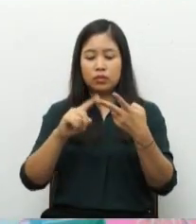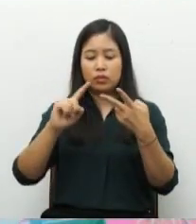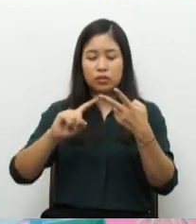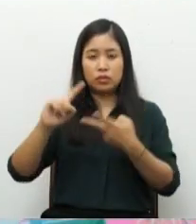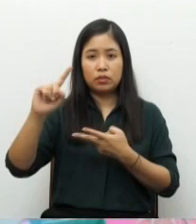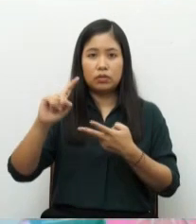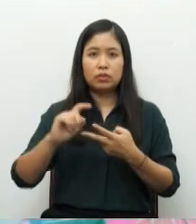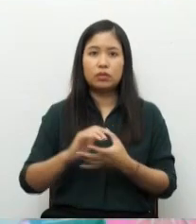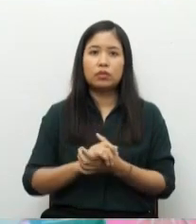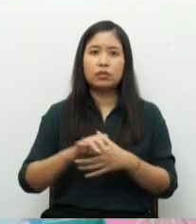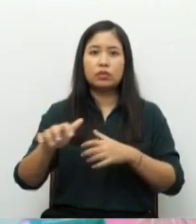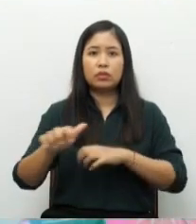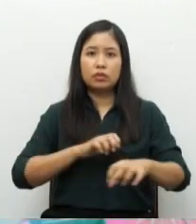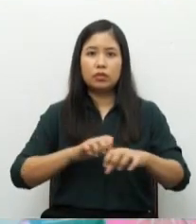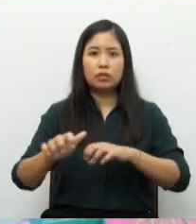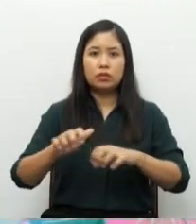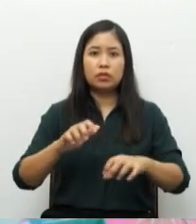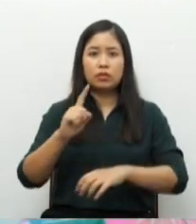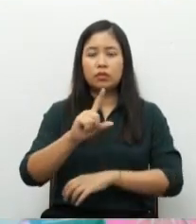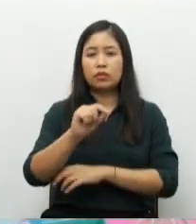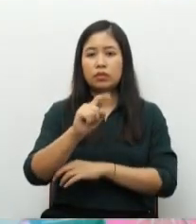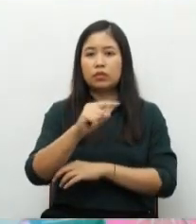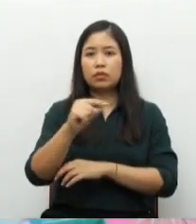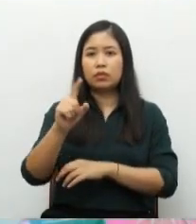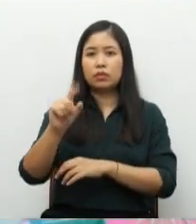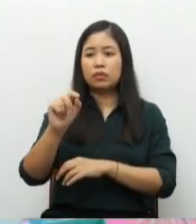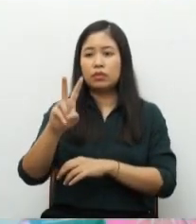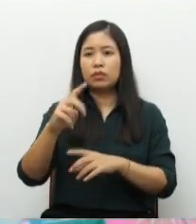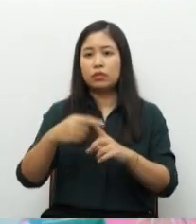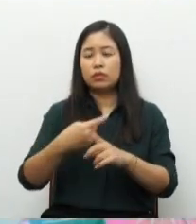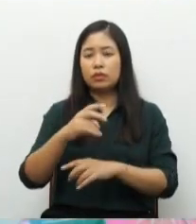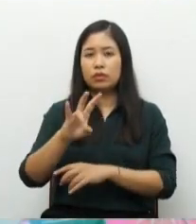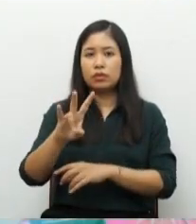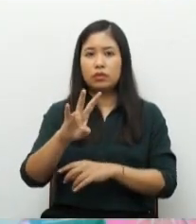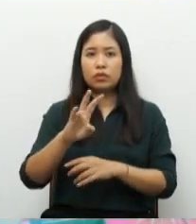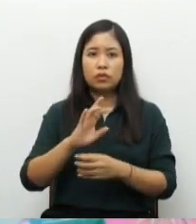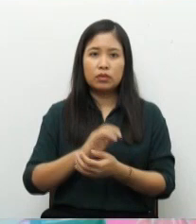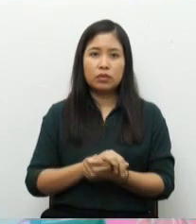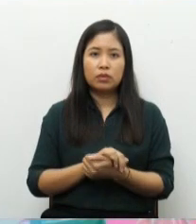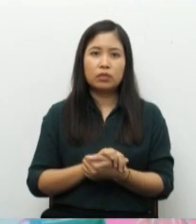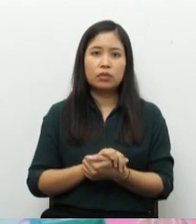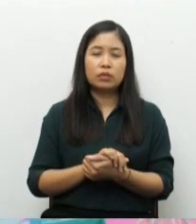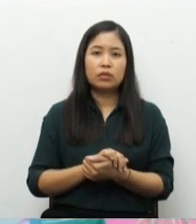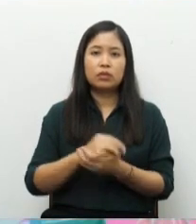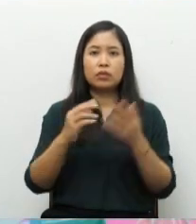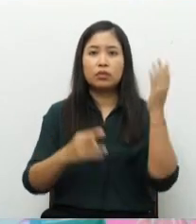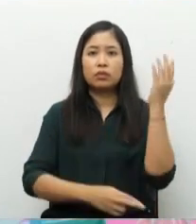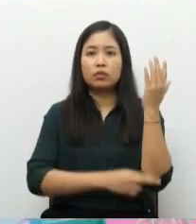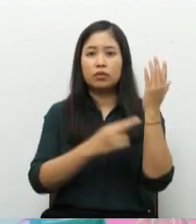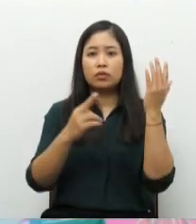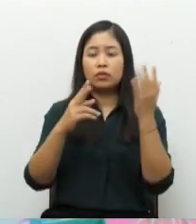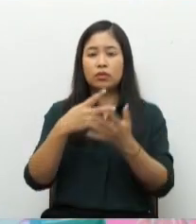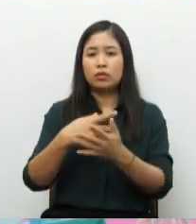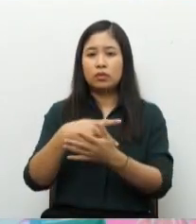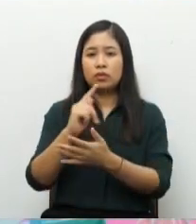จะมีการจัดการแข่งขันนะครับในวันที่21ถึง23กรกฎาคมพุทธศักราช2566นะครับณโรงแรมเอเชียแอร์